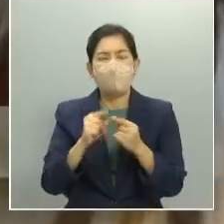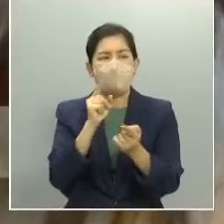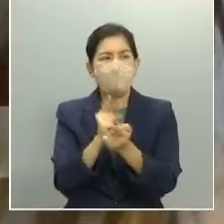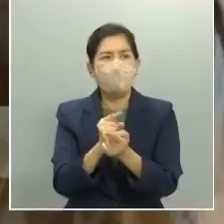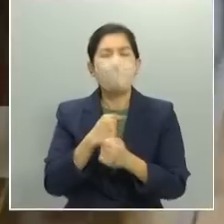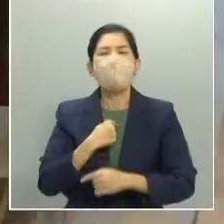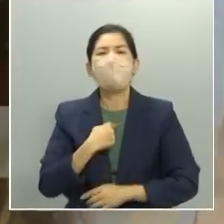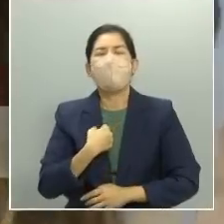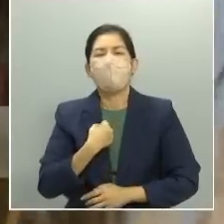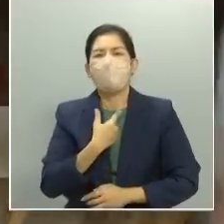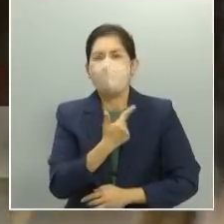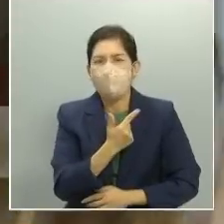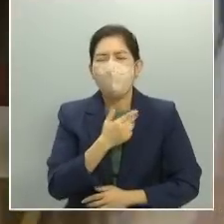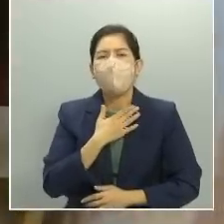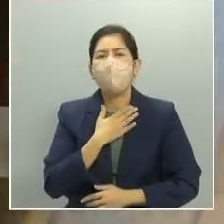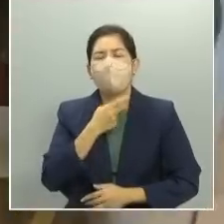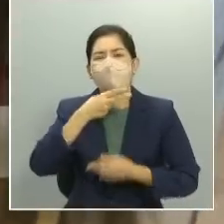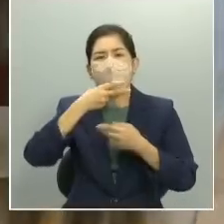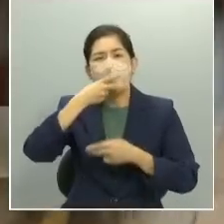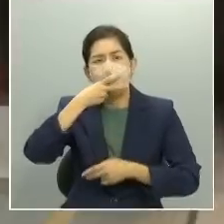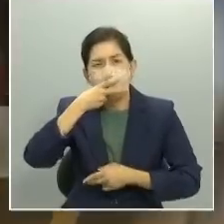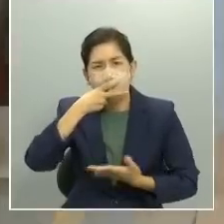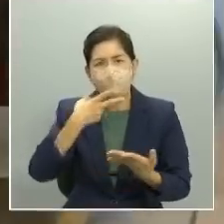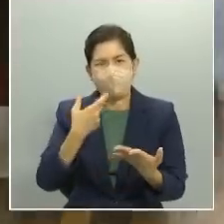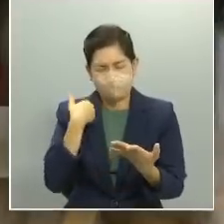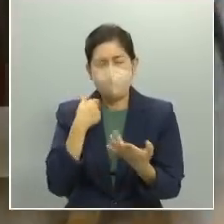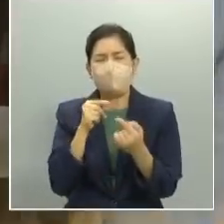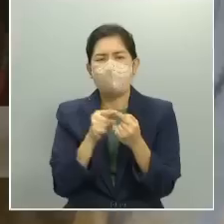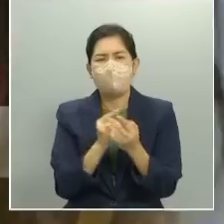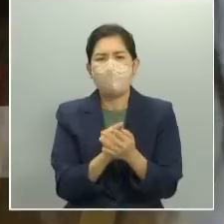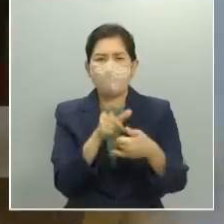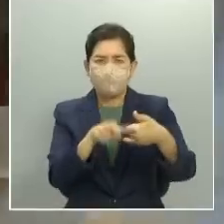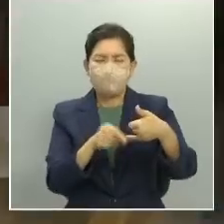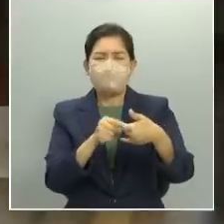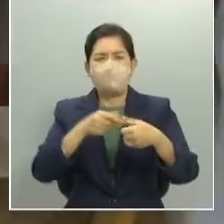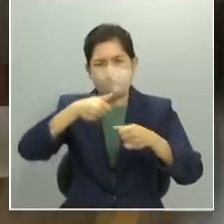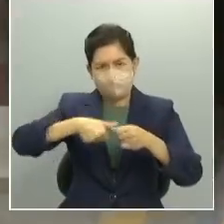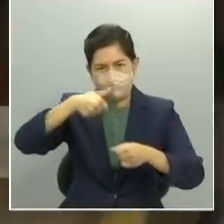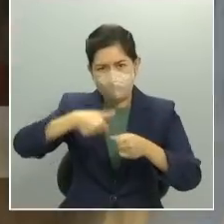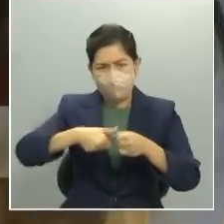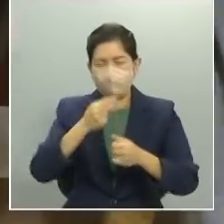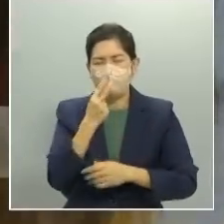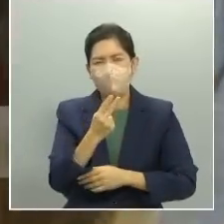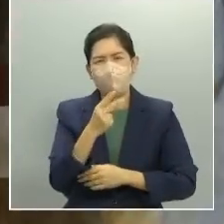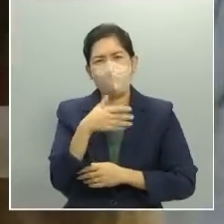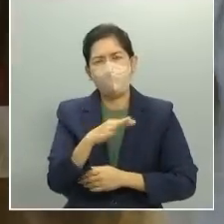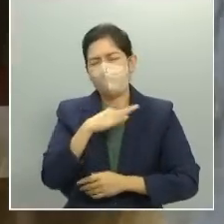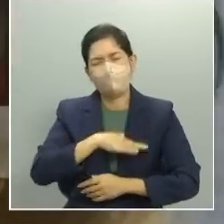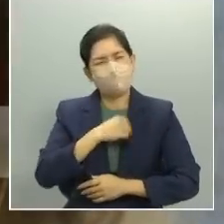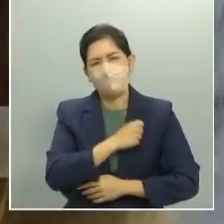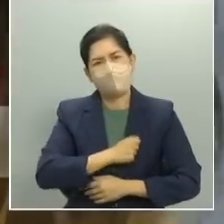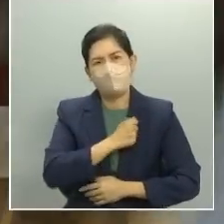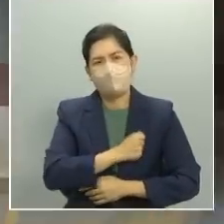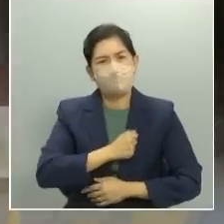ล็กดัดฟันจำได้ วันแล้วรวมถึงเห็นสภาพนี่ทำใจไม่ได้เลย รู้ว่าน้องมาตอนไหนอะไรยังไงก็